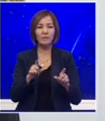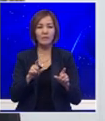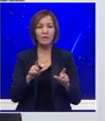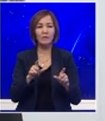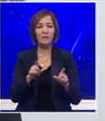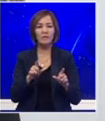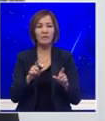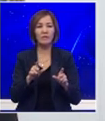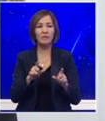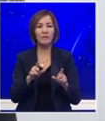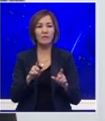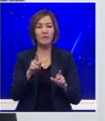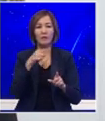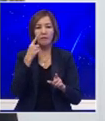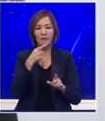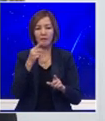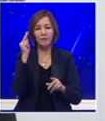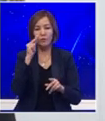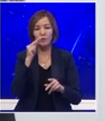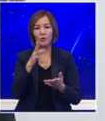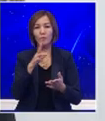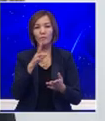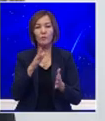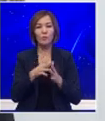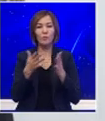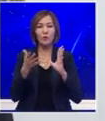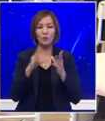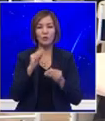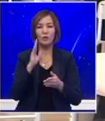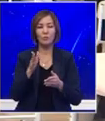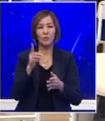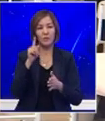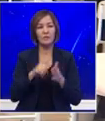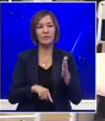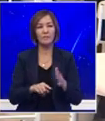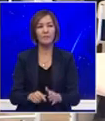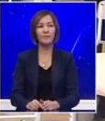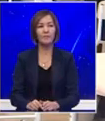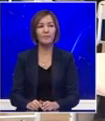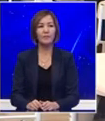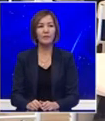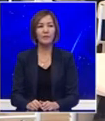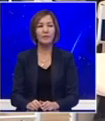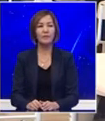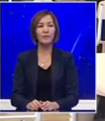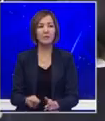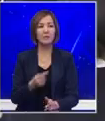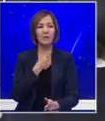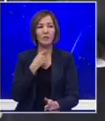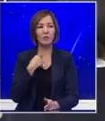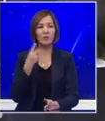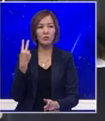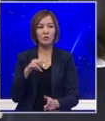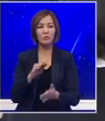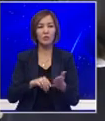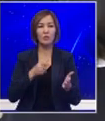Python тілін үйреніп, үлкен результаттар күтемін. Яндекс лицейге Талдықорғаннан 20 оқушы қабылданды.